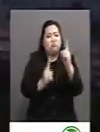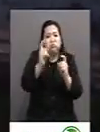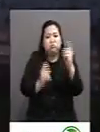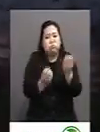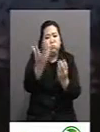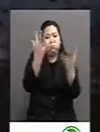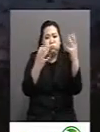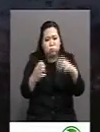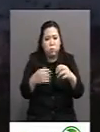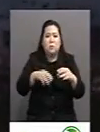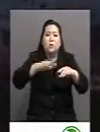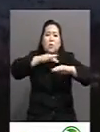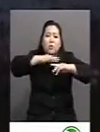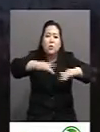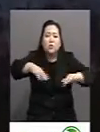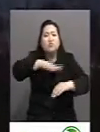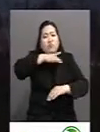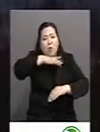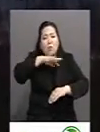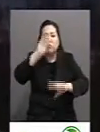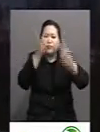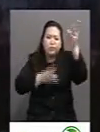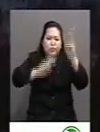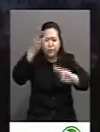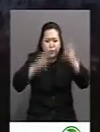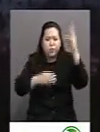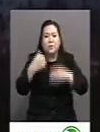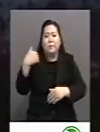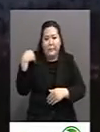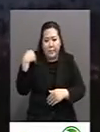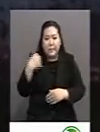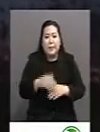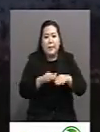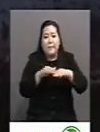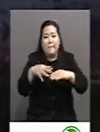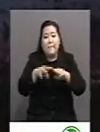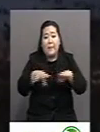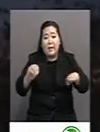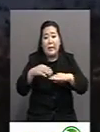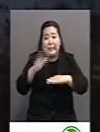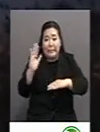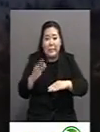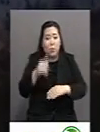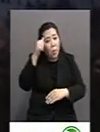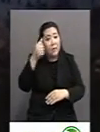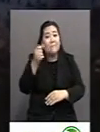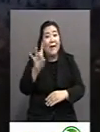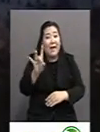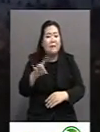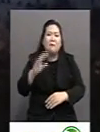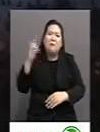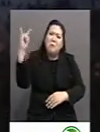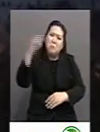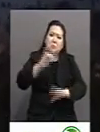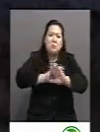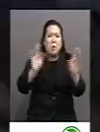องเจือปนในอากาศขนาดต่ำกว่า10ไมโครกรัมมีค่าเกินมาตรฐานเพียง18วันเท่านั้นเที่ยวบินก็ถูกยกเลิกเนื่องจากภาวะหมอกควันไฟ